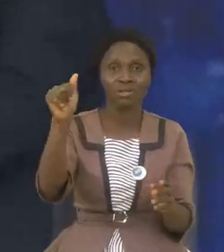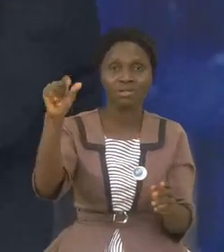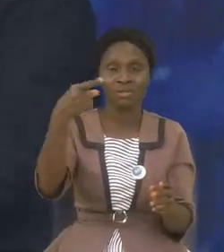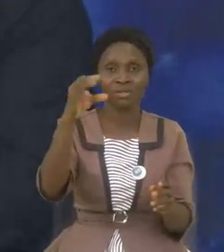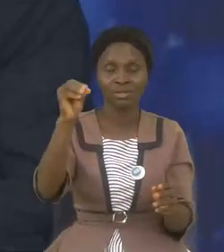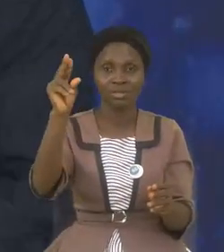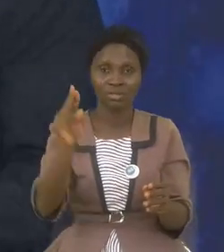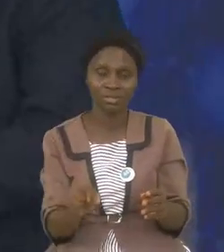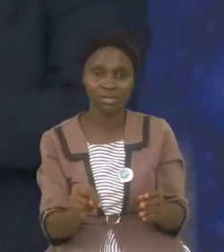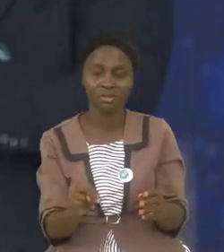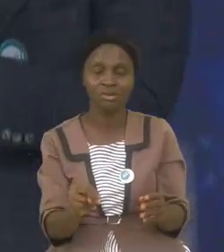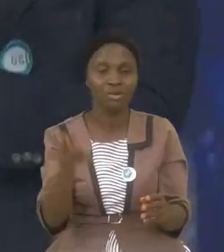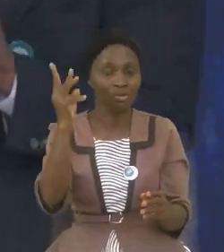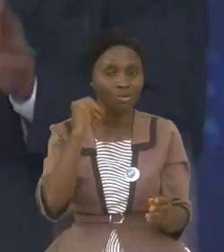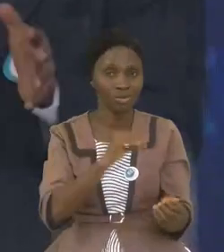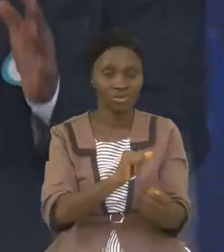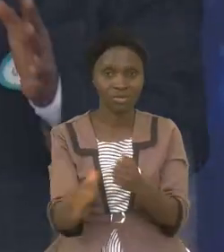arrivés